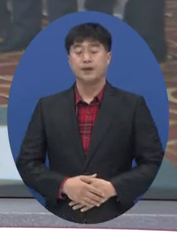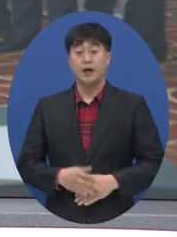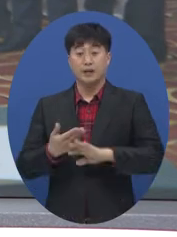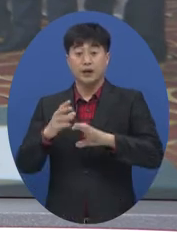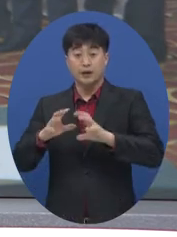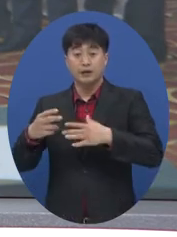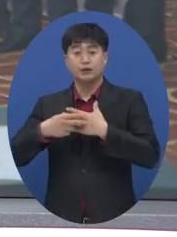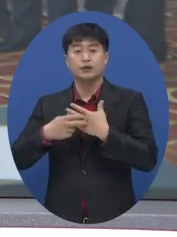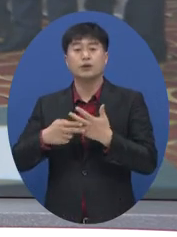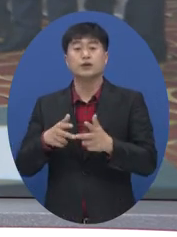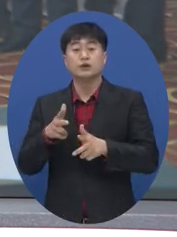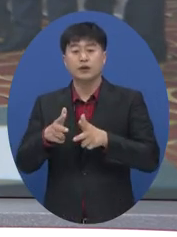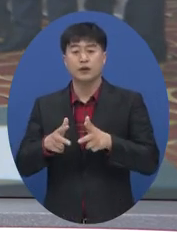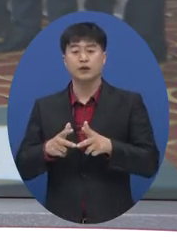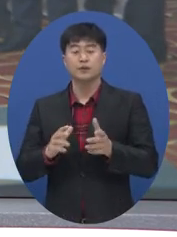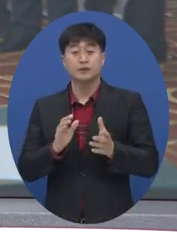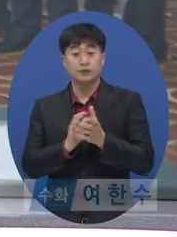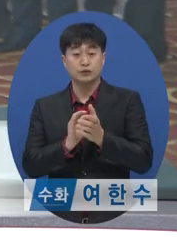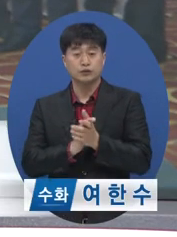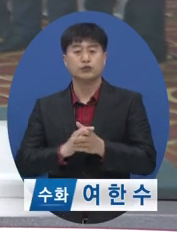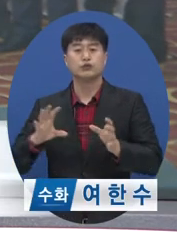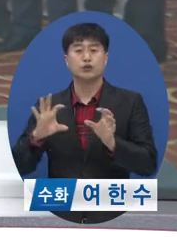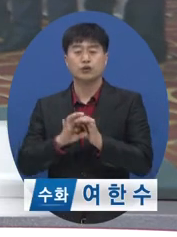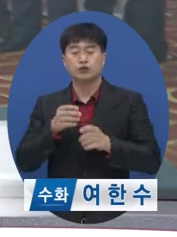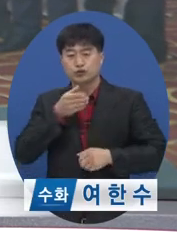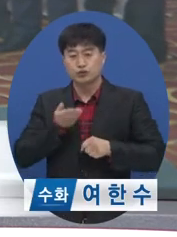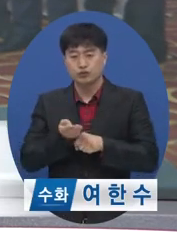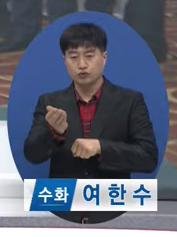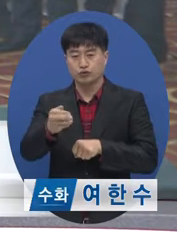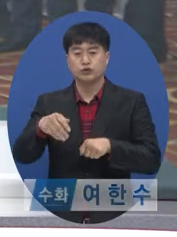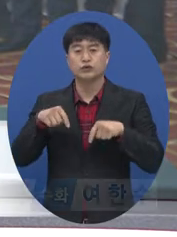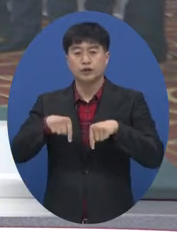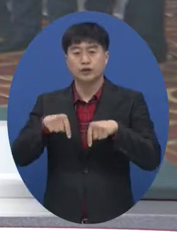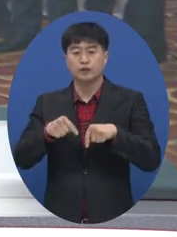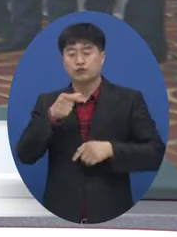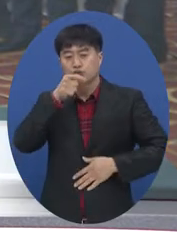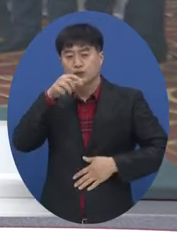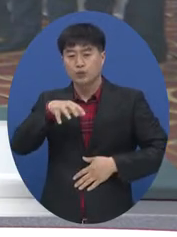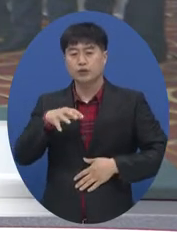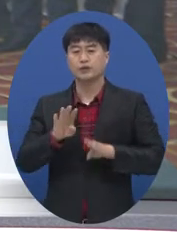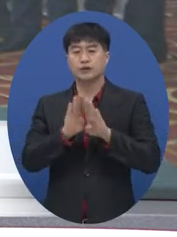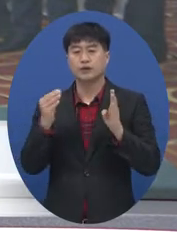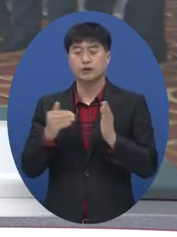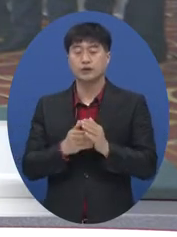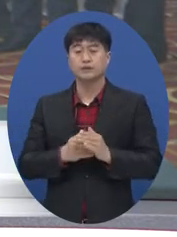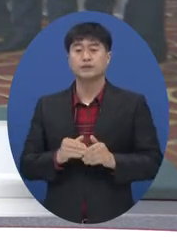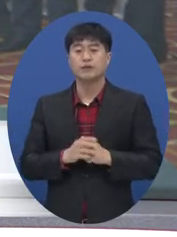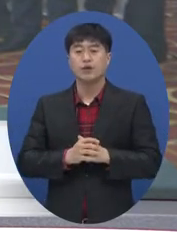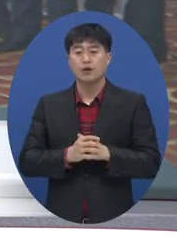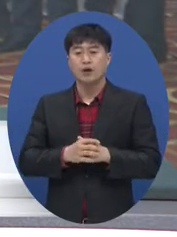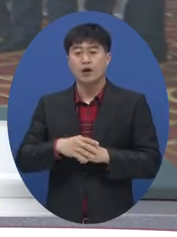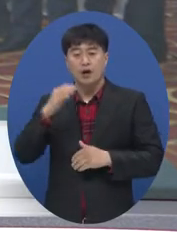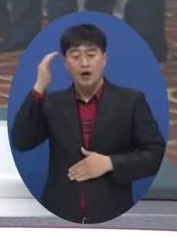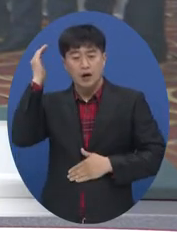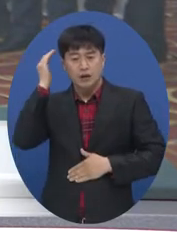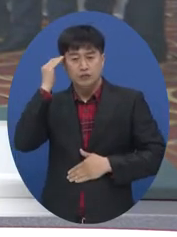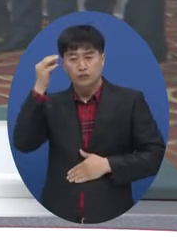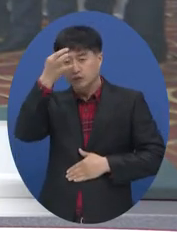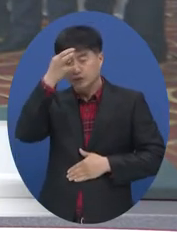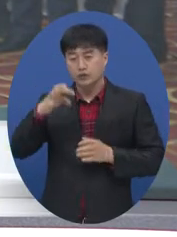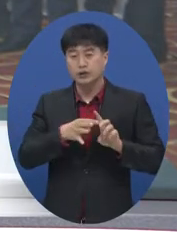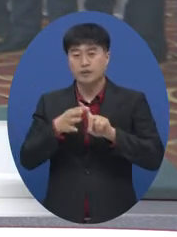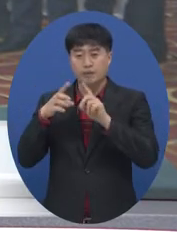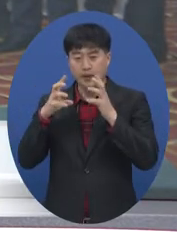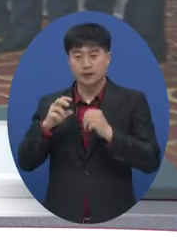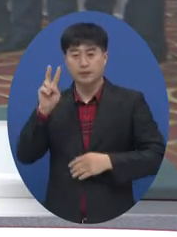해외 의료산업 파트너들을 연결하는 수출 상담회가 수원에서 열렸습니다. 우리 기술에 관심 많은 베트남과 우즈베키스탄 등에서